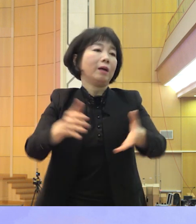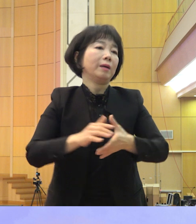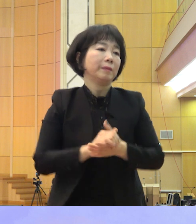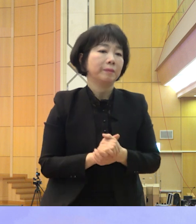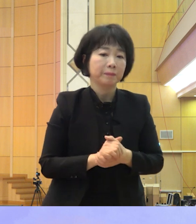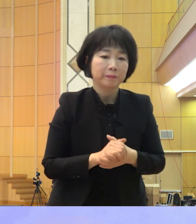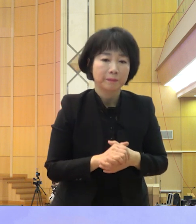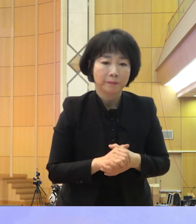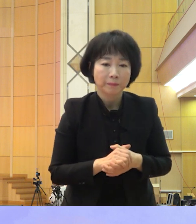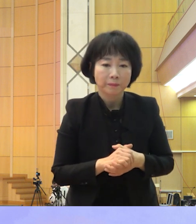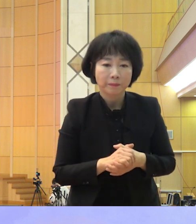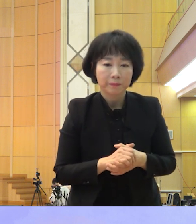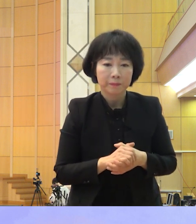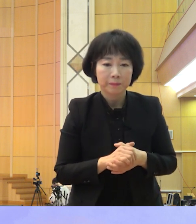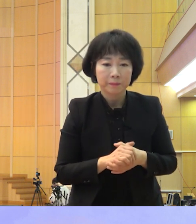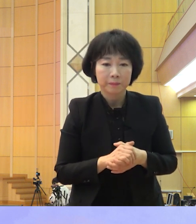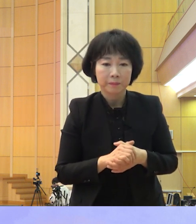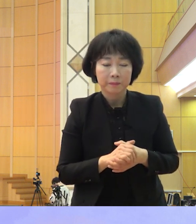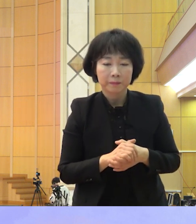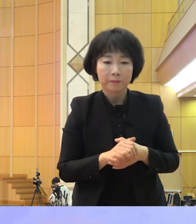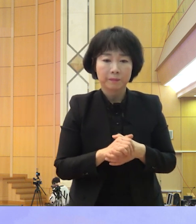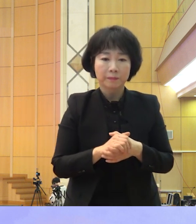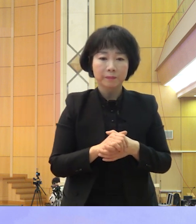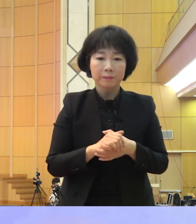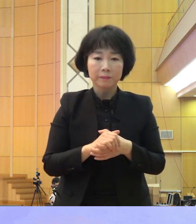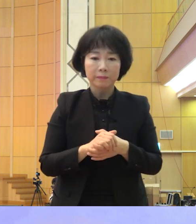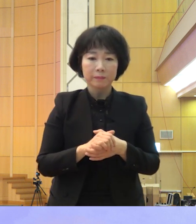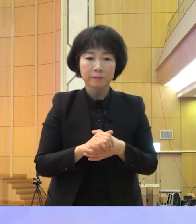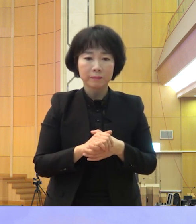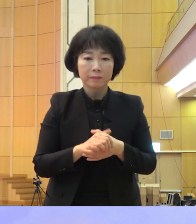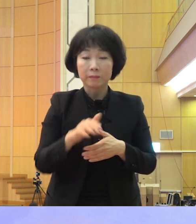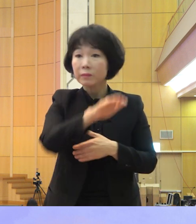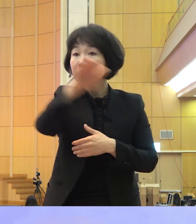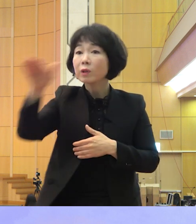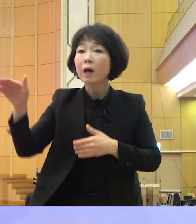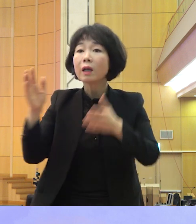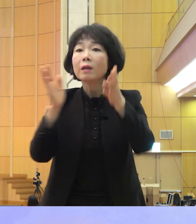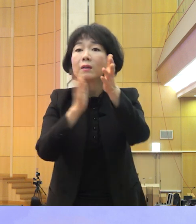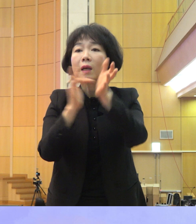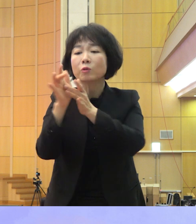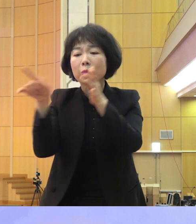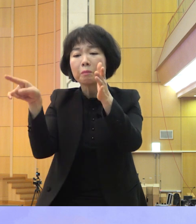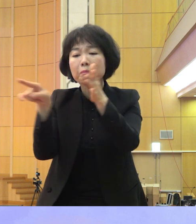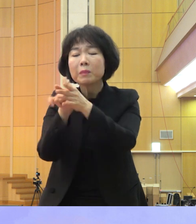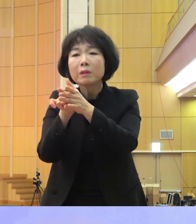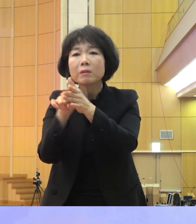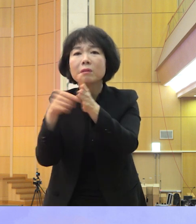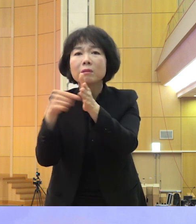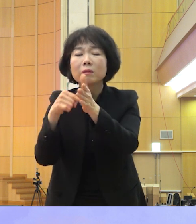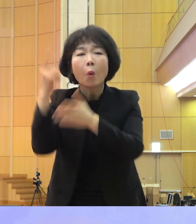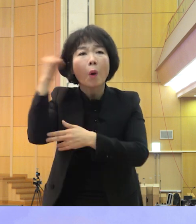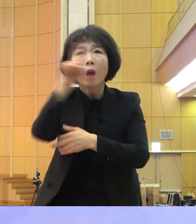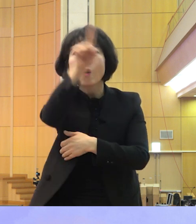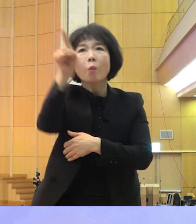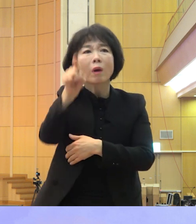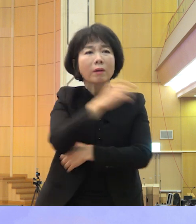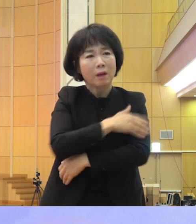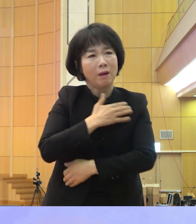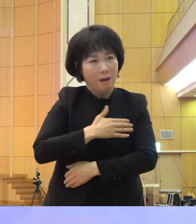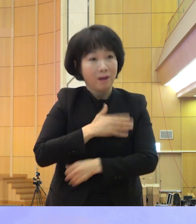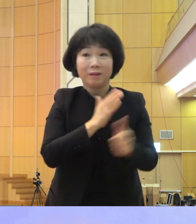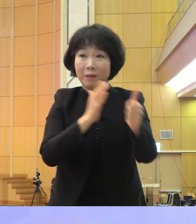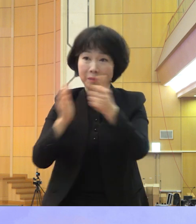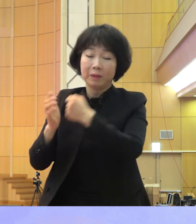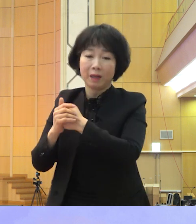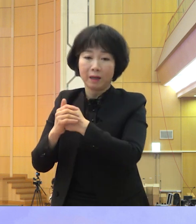것입니다. 정말 우리가 예수를 왜 믿는지 이걸 잘 알아야 돼요.